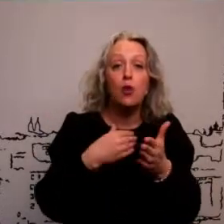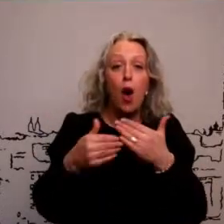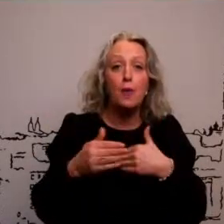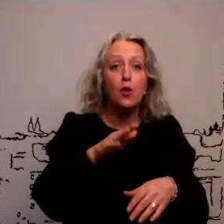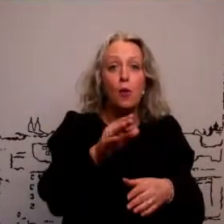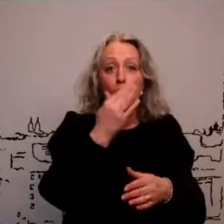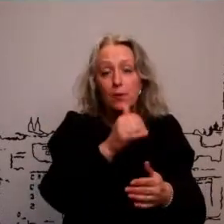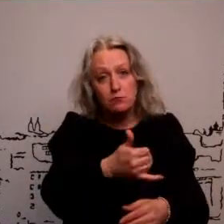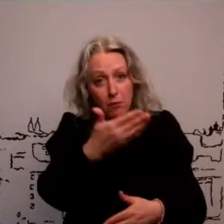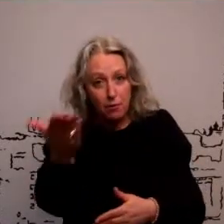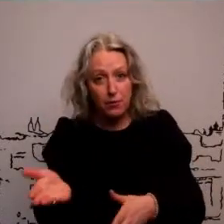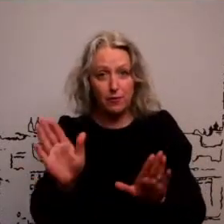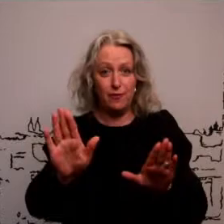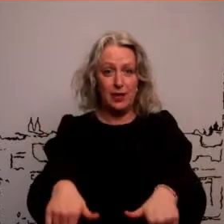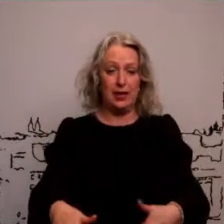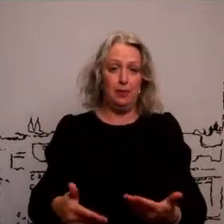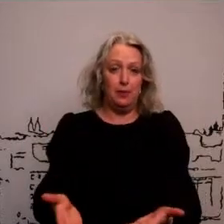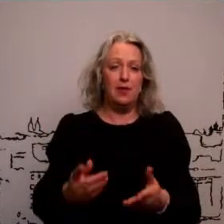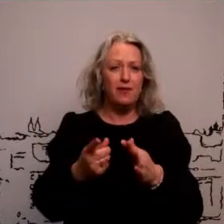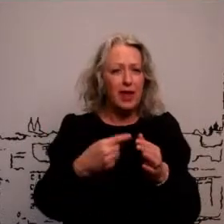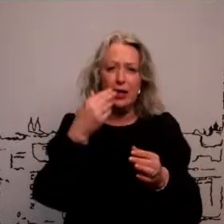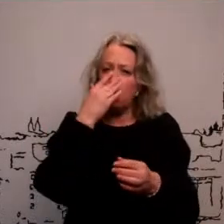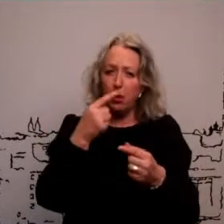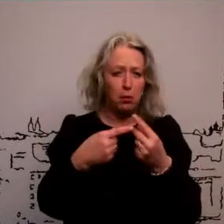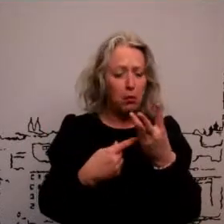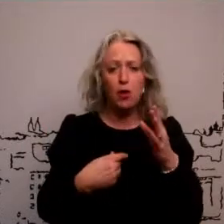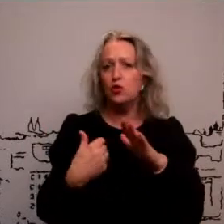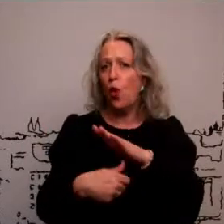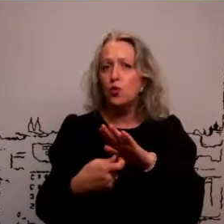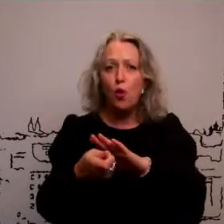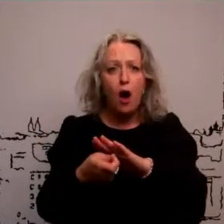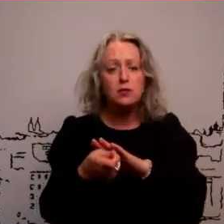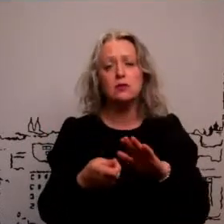veel mitmeid numbreid töötukassa,